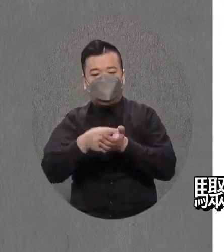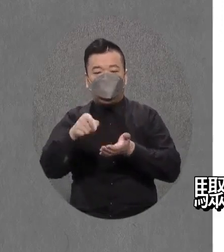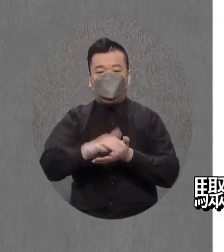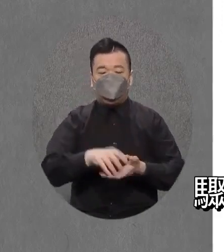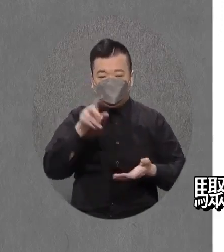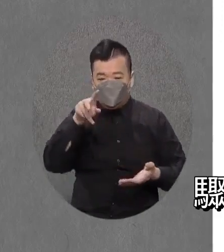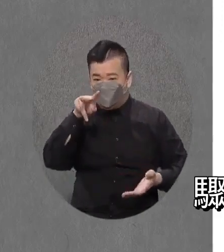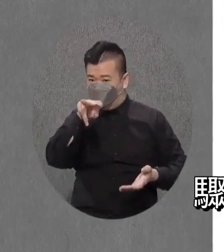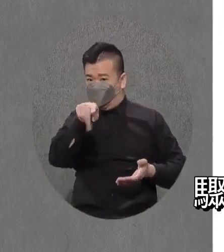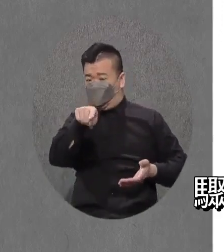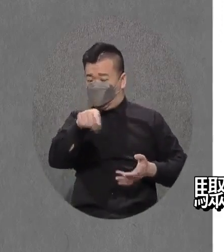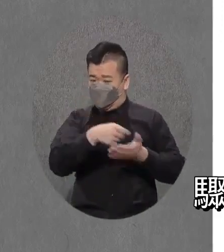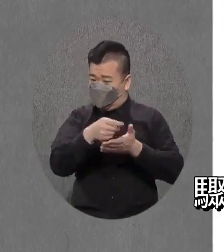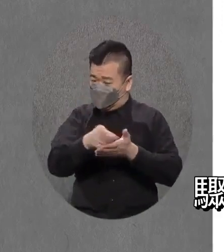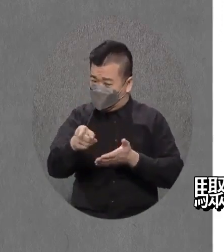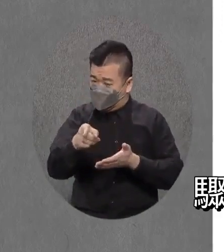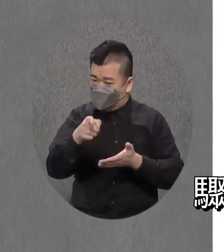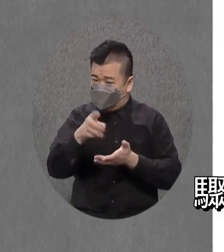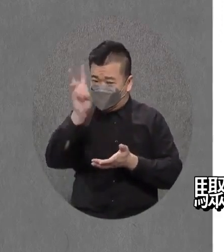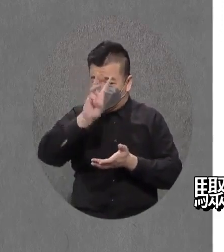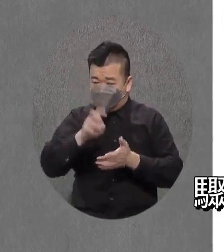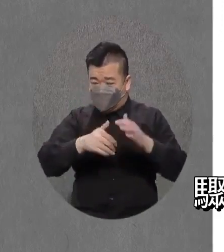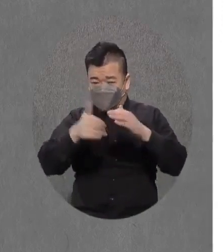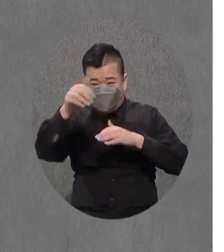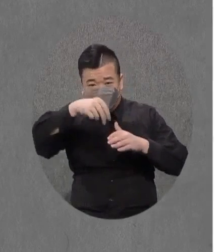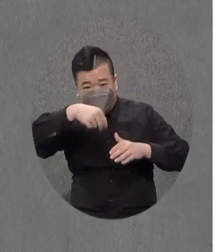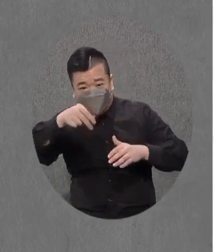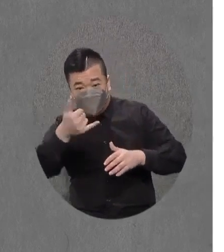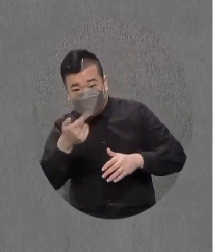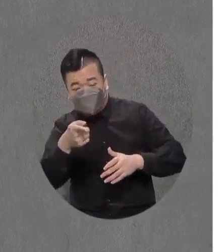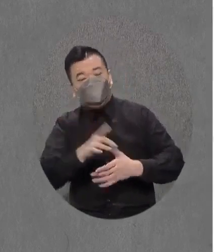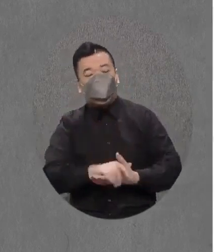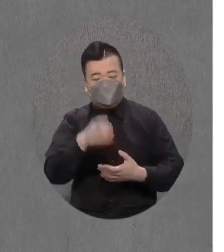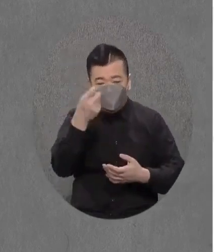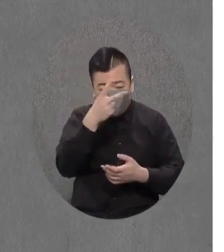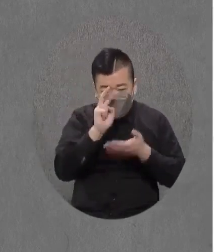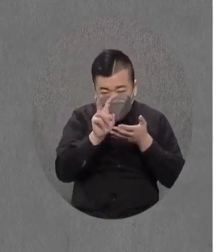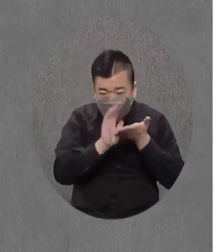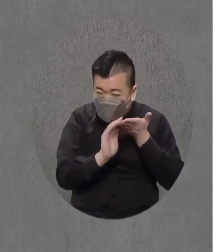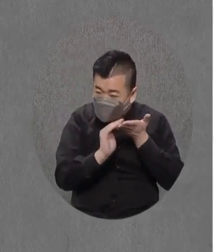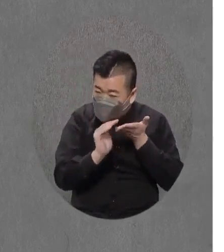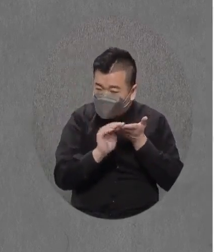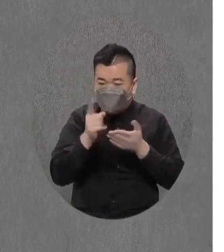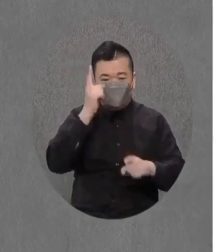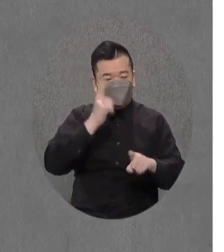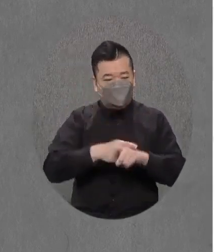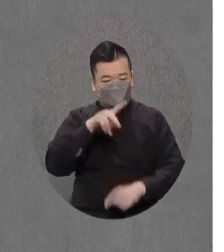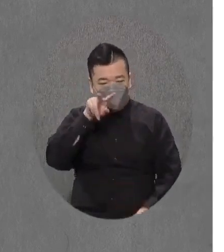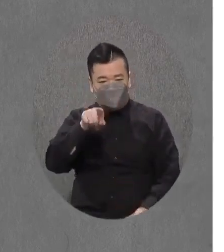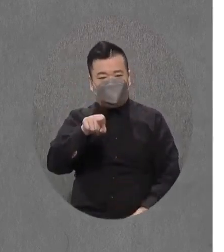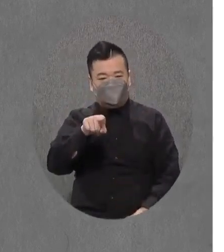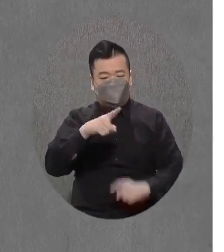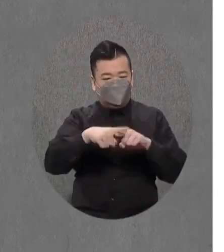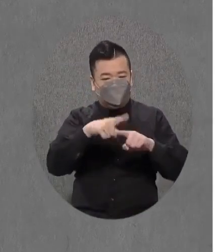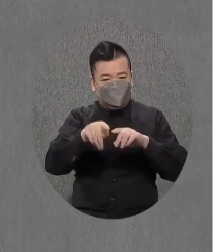你就眼看這幅是不是就是一幅水墨的山水畫呢？ 是。 但是當你細心去觀察的時候，其實你會見到上面的